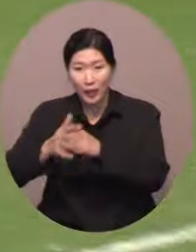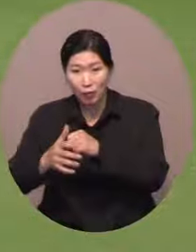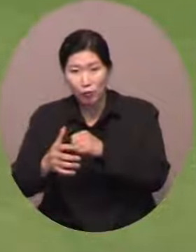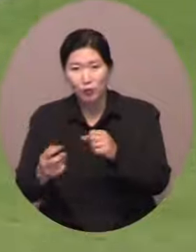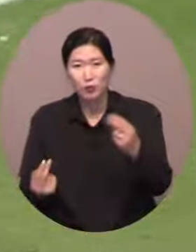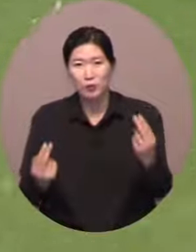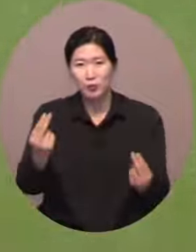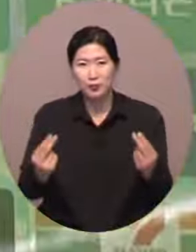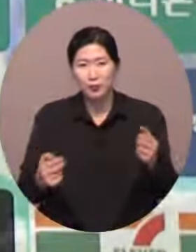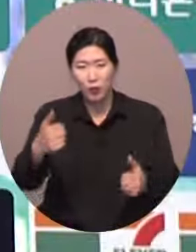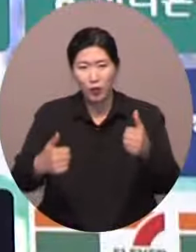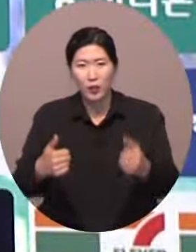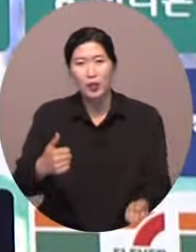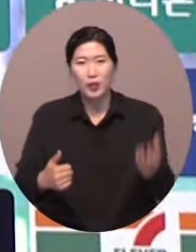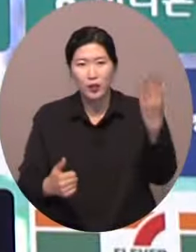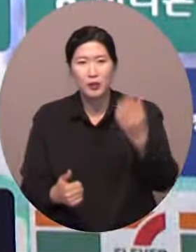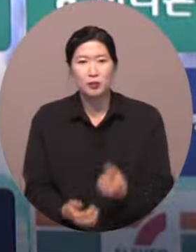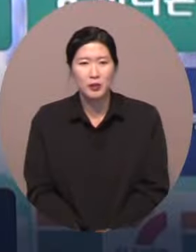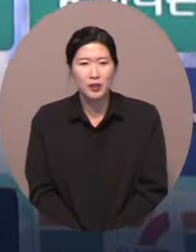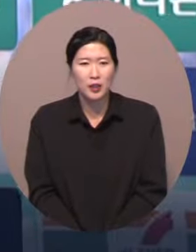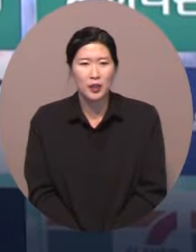3점을 챙겼습니다.